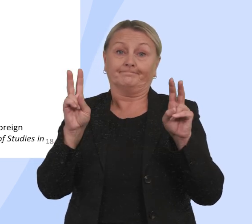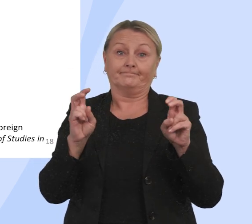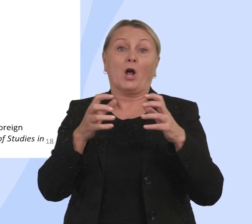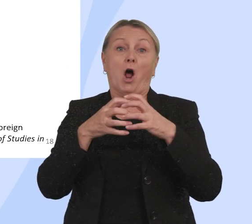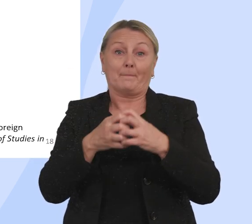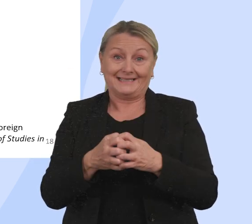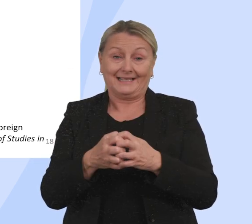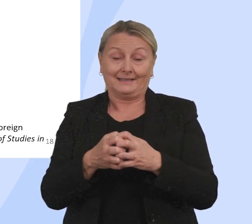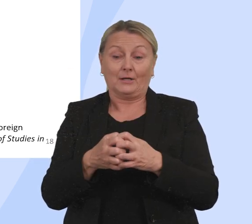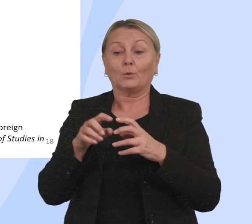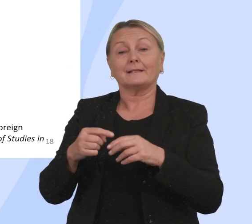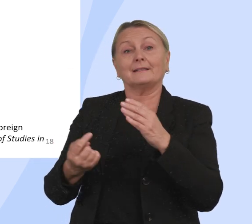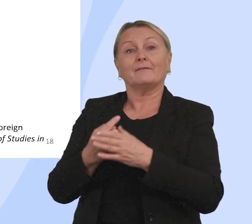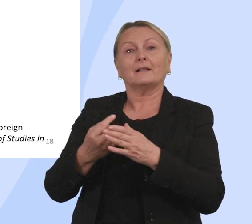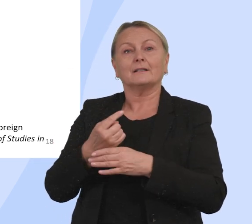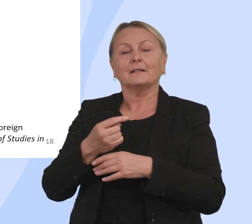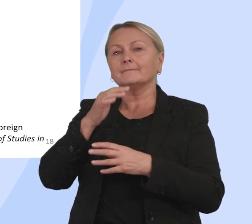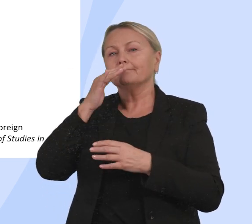være nogle